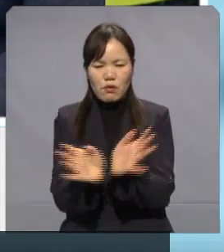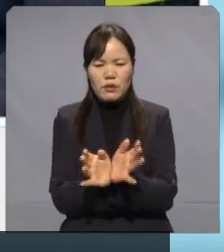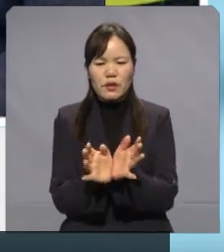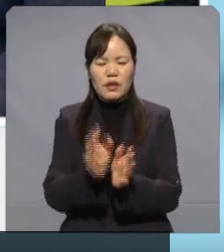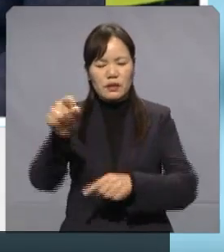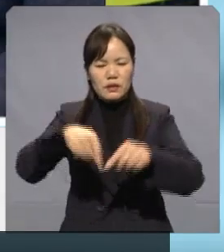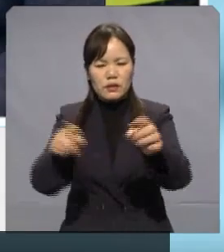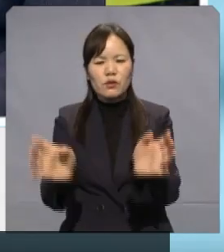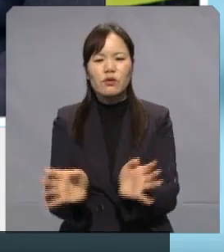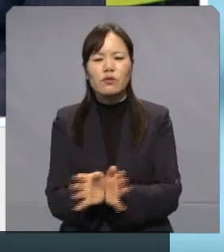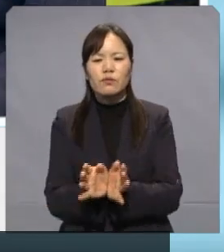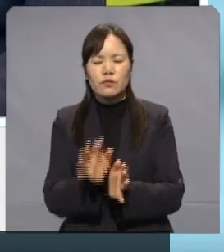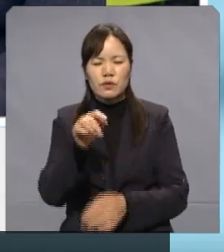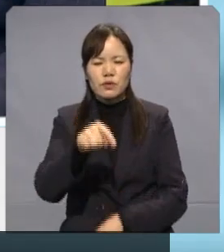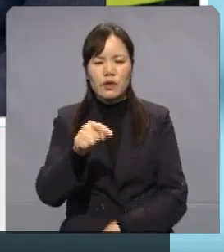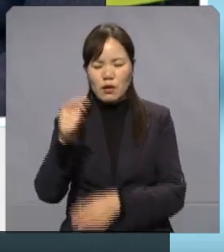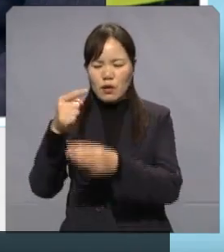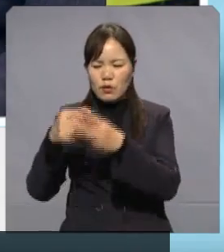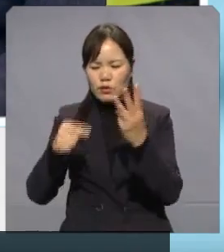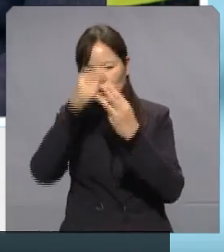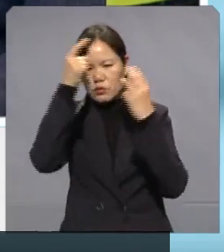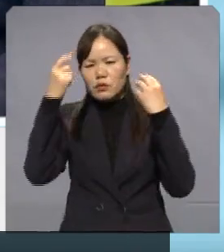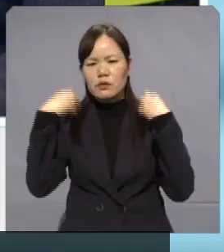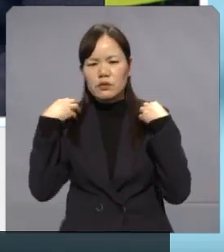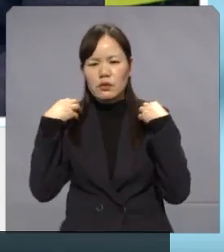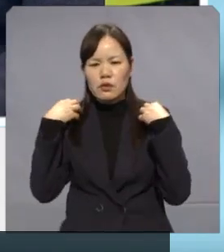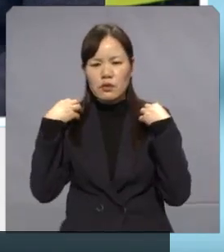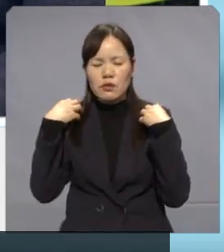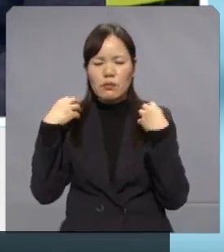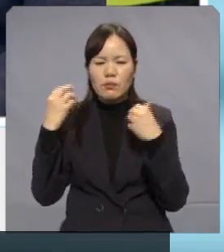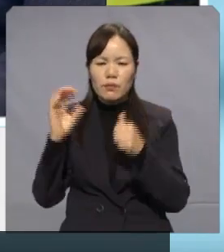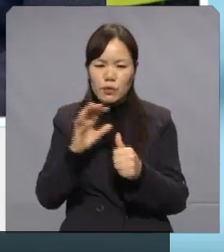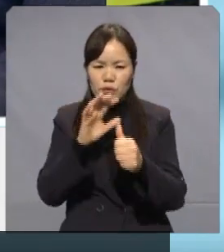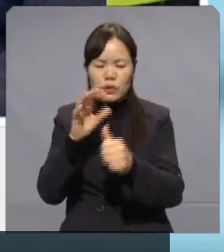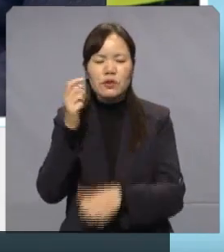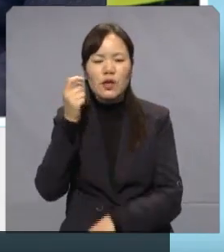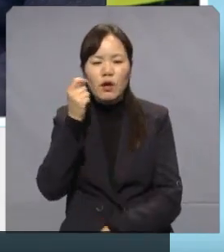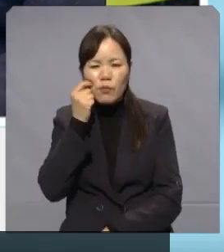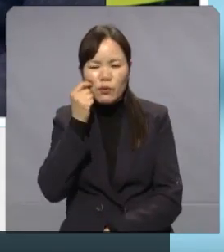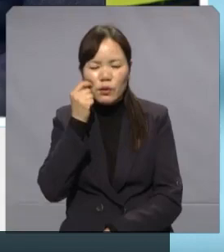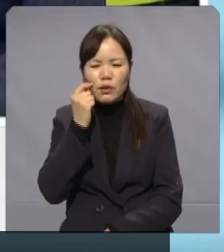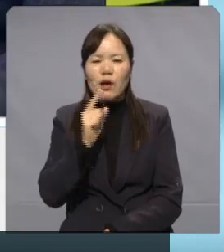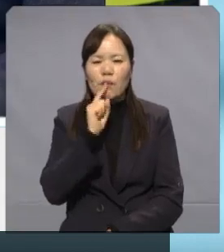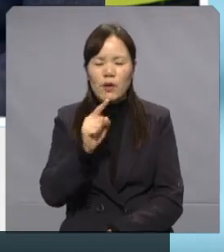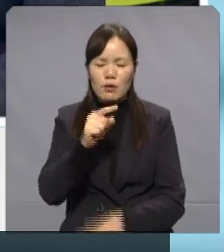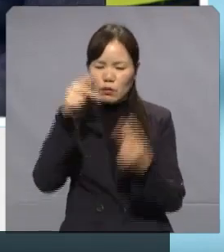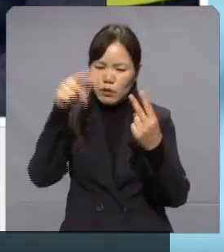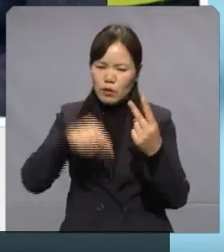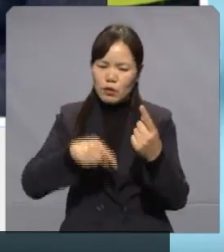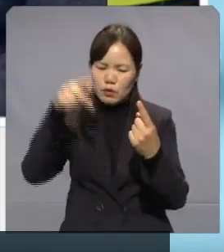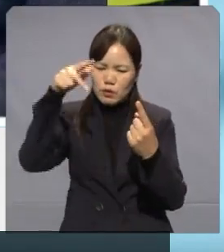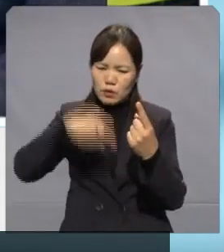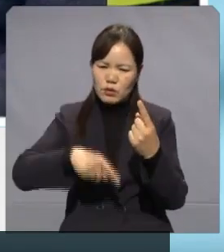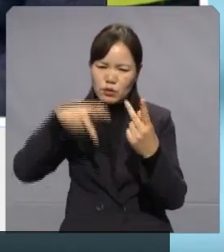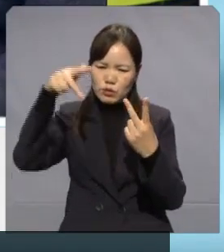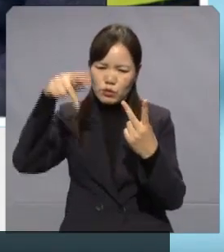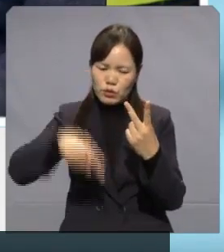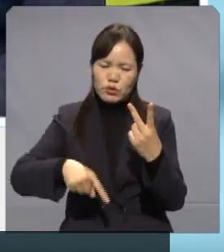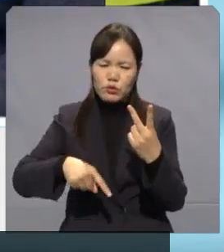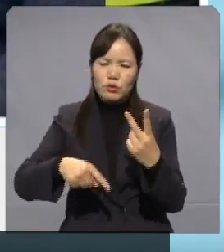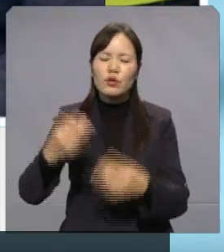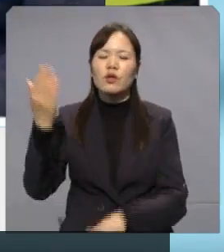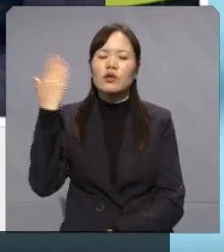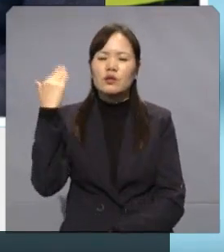여당 지도부가 윤석열 정부를 지키지 못하느냐 이 얘기가 나온 지가 벌써 한 1, 2주일 됐습니다. 예. 그리고 지난주 소위 빅딜